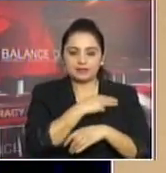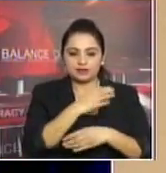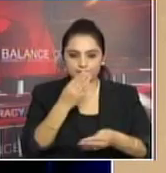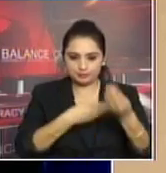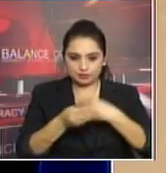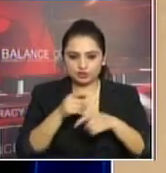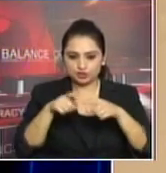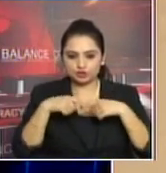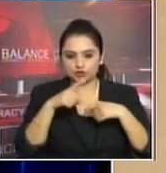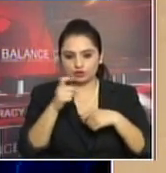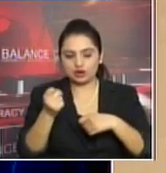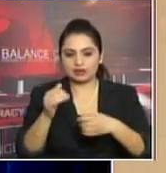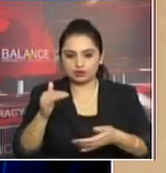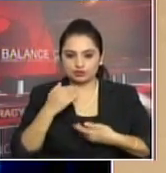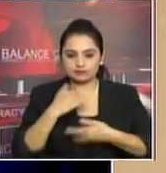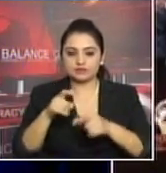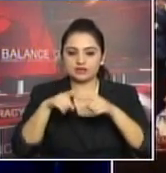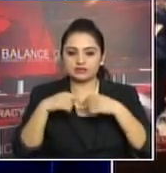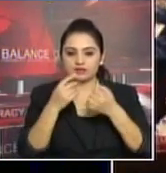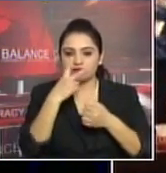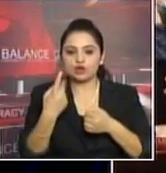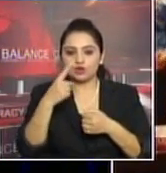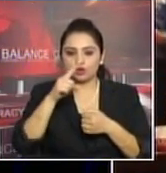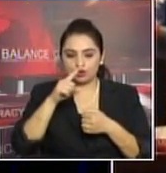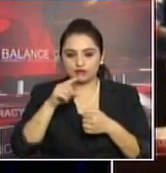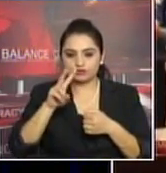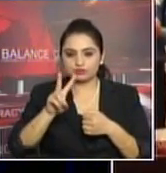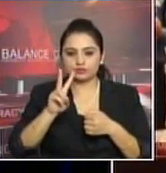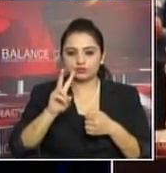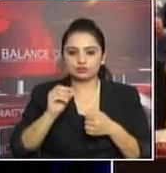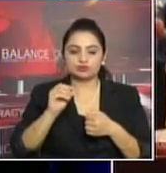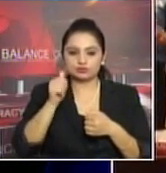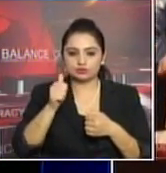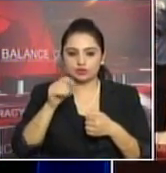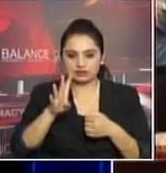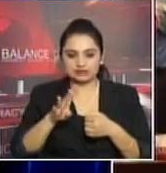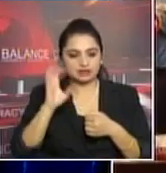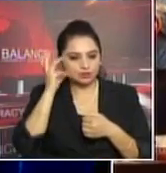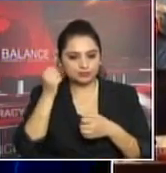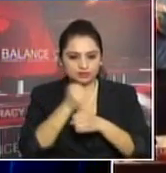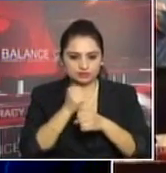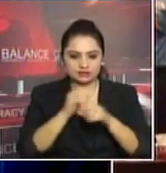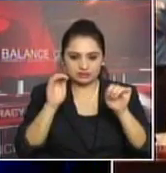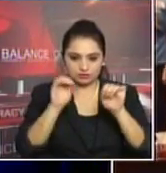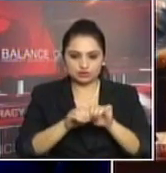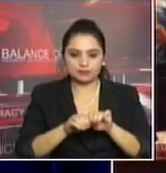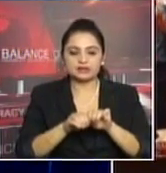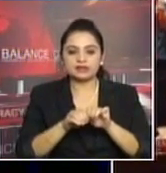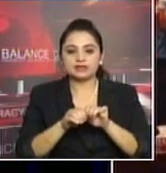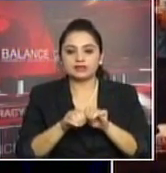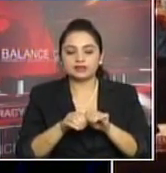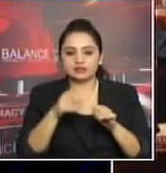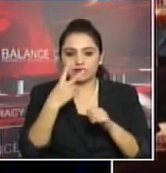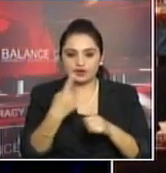मानव बेचबिखन तथा ओसार पसार नियन्त्रण ऐन 2064 र नियमावली 2065, वैदेशिक रोजगार सम्बन्धी ऐन 2064,